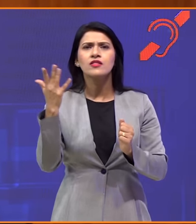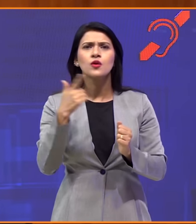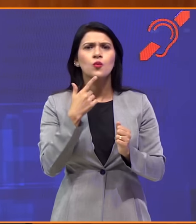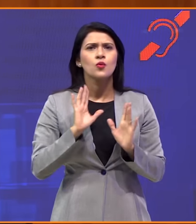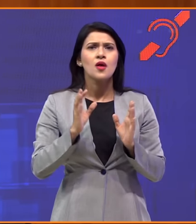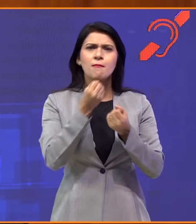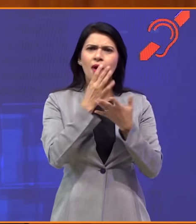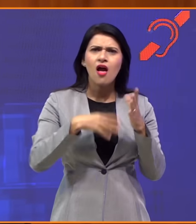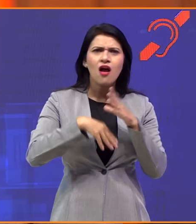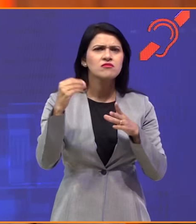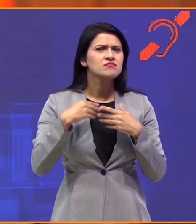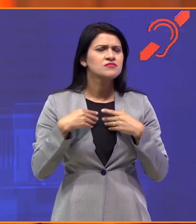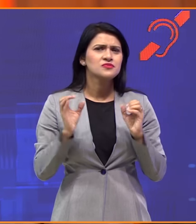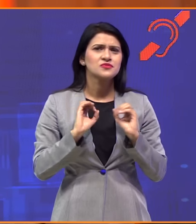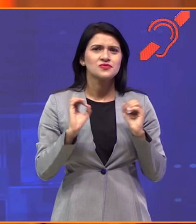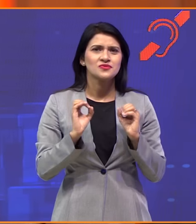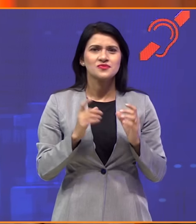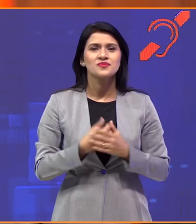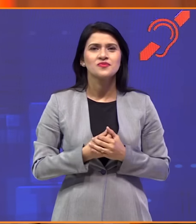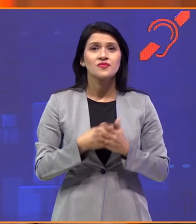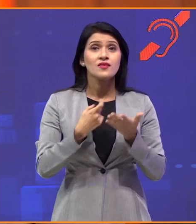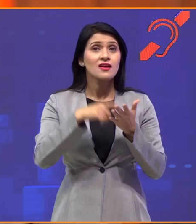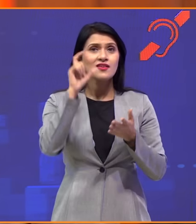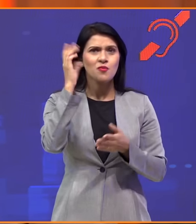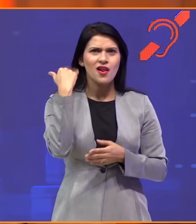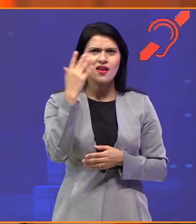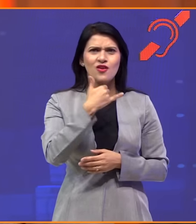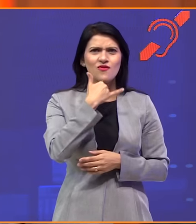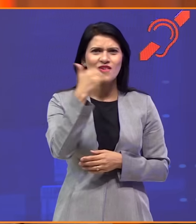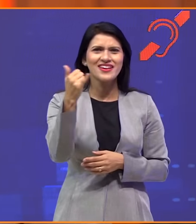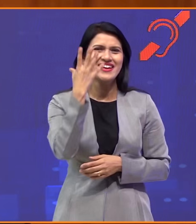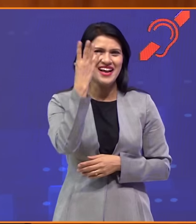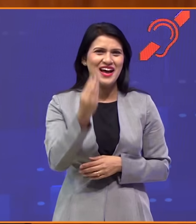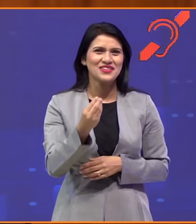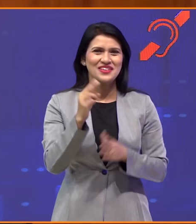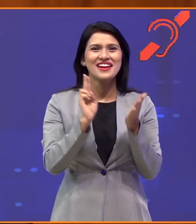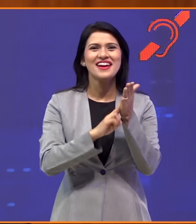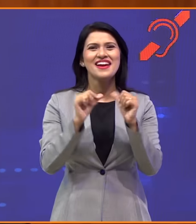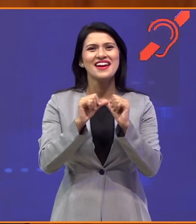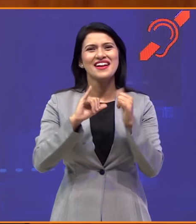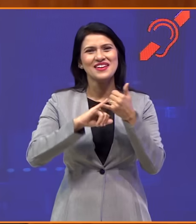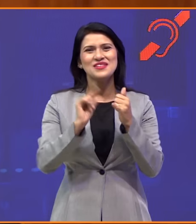किसी पार्टी में नहीं जाता र क्या आप रात को नसीरुद्दीन शाह को फोन करके कहते हैं आई लव यू